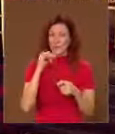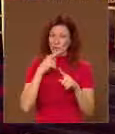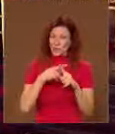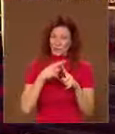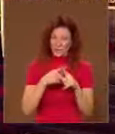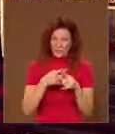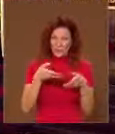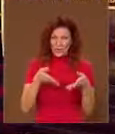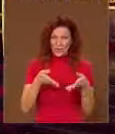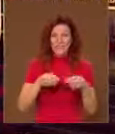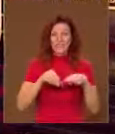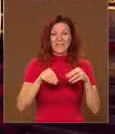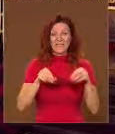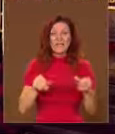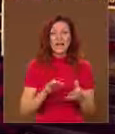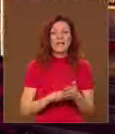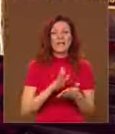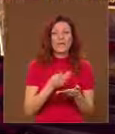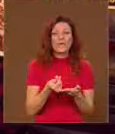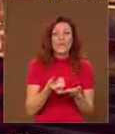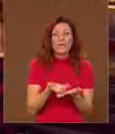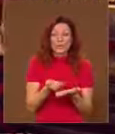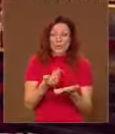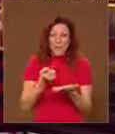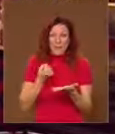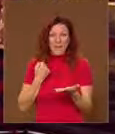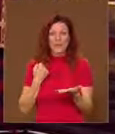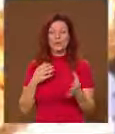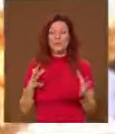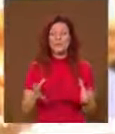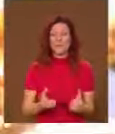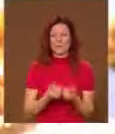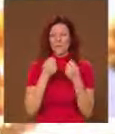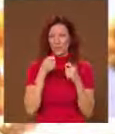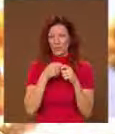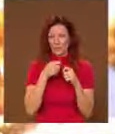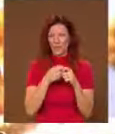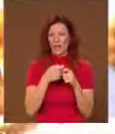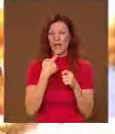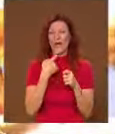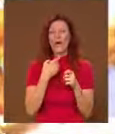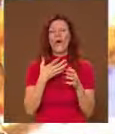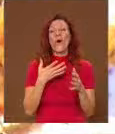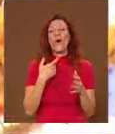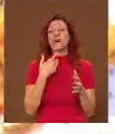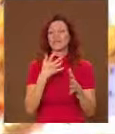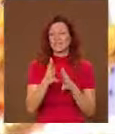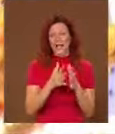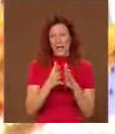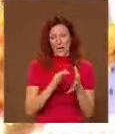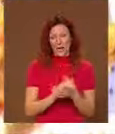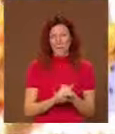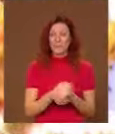изкупително дело на земята, извършено за спасението на човешкия род. В първата част на Светата